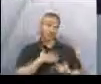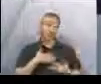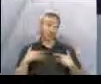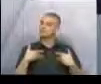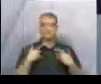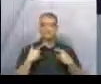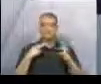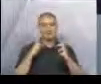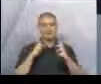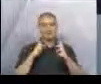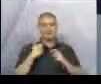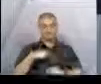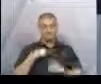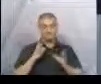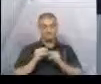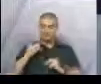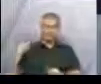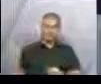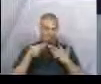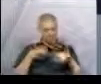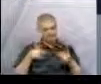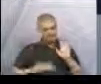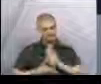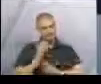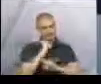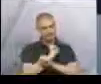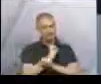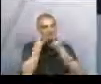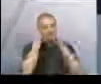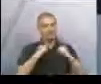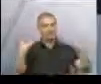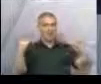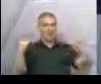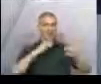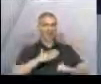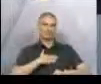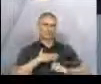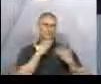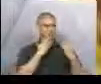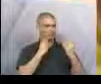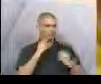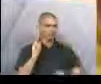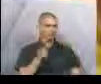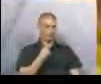ואני מקווה שאנחנו יחד עם כל הנכים נצא מעבדות לחירות בחג הזה. כולנו, תודה. תודה רבה.